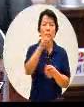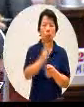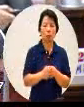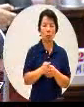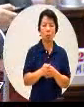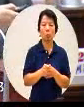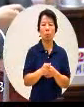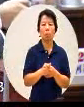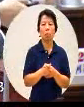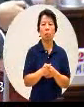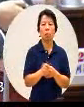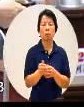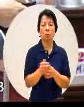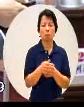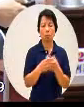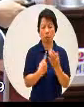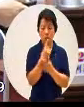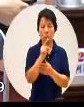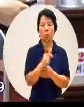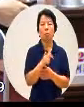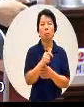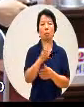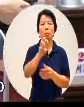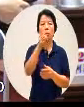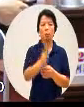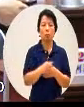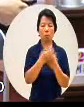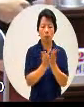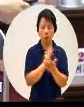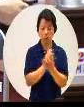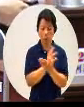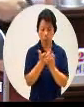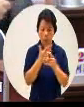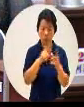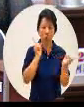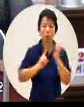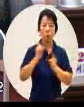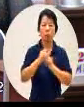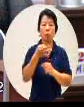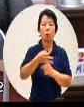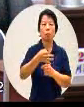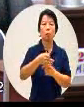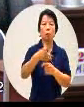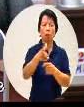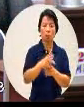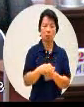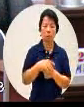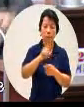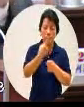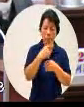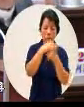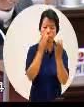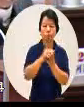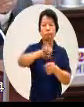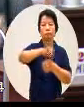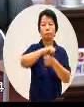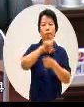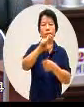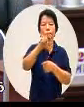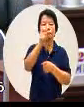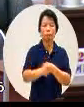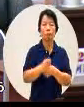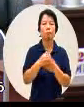稅入他光一個項目自由財源他就可以給你多六十億了所以